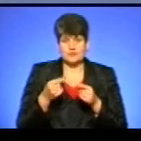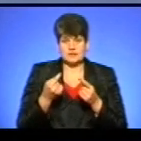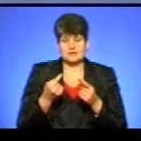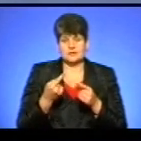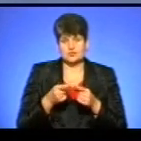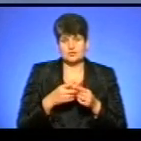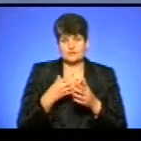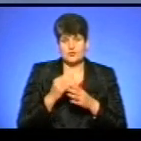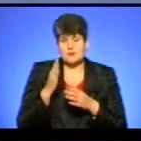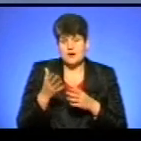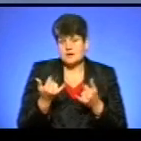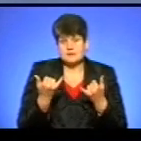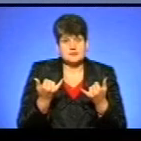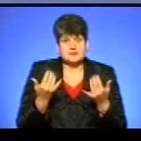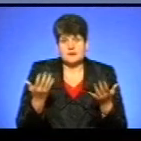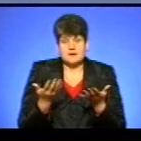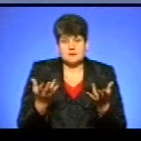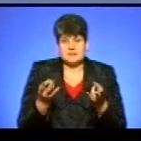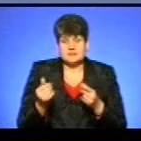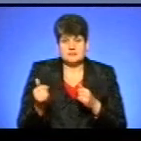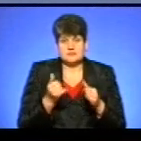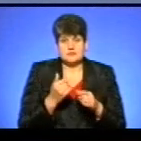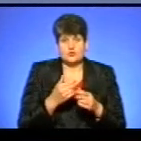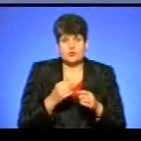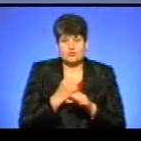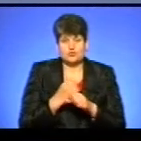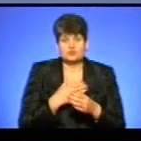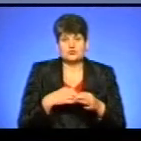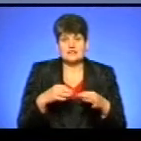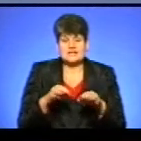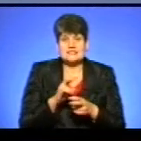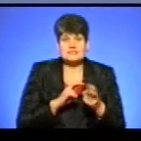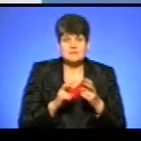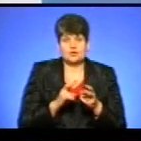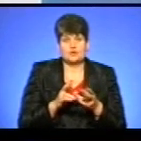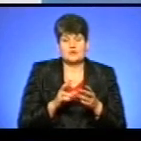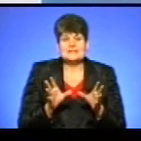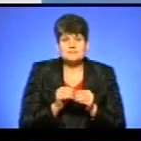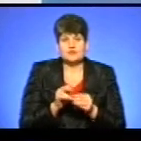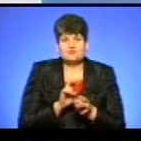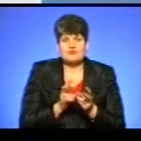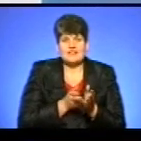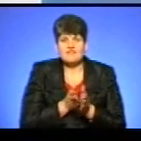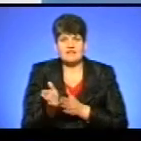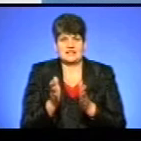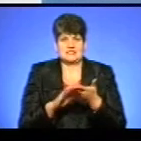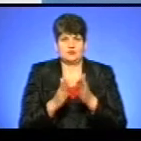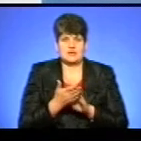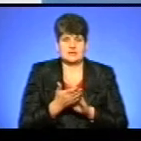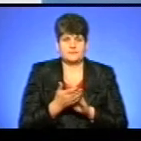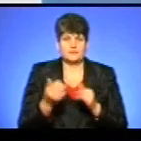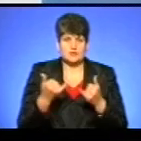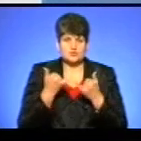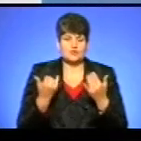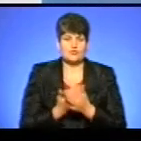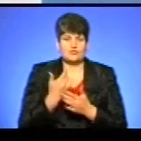За цим є майбутнє. А зараз нам треба забезпечити роботу громадського транспорту і спільно шукати вихід з тої ситуації, яка є кризова. У нас знову є